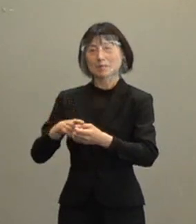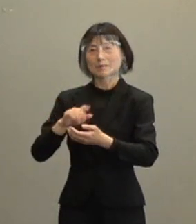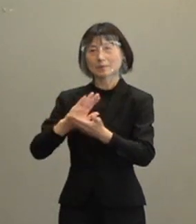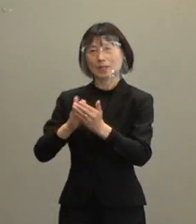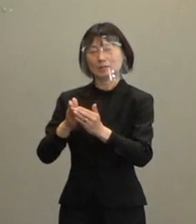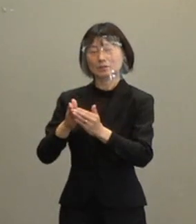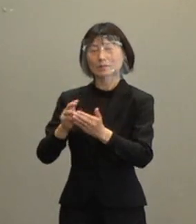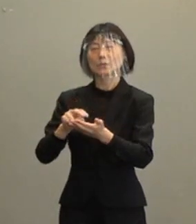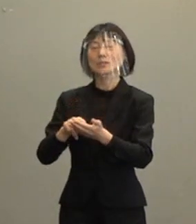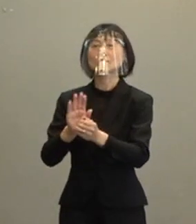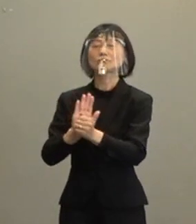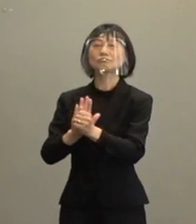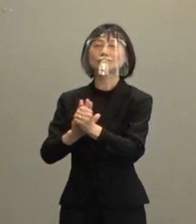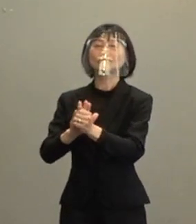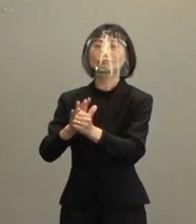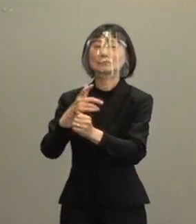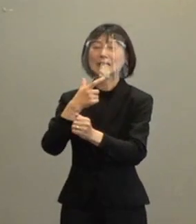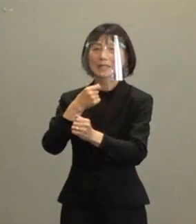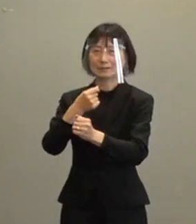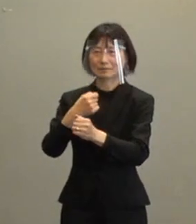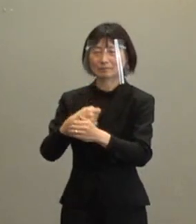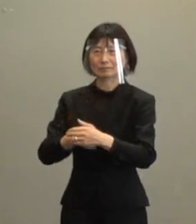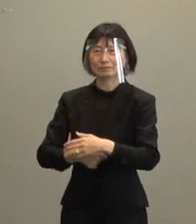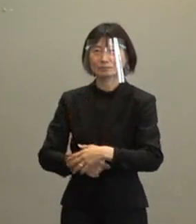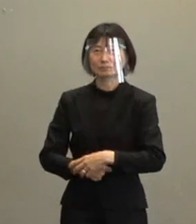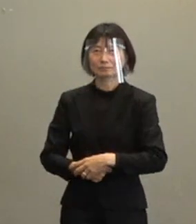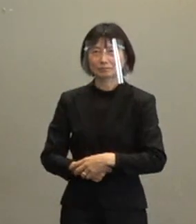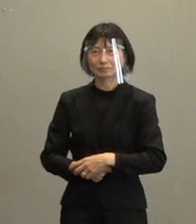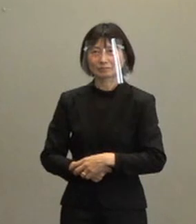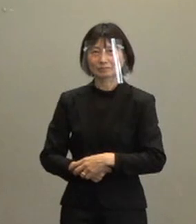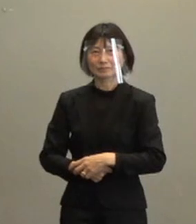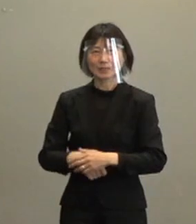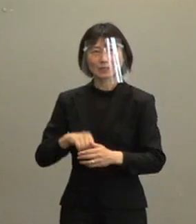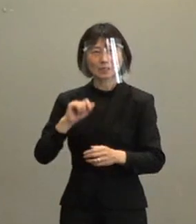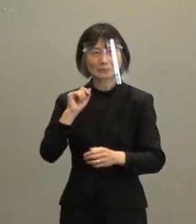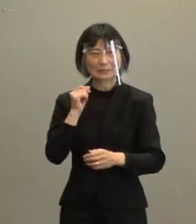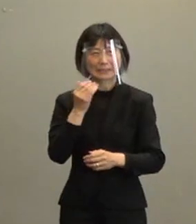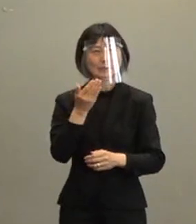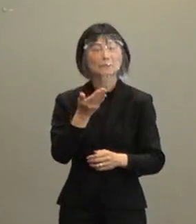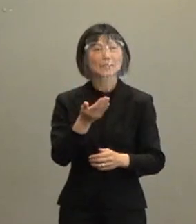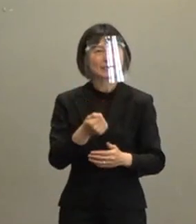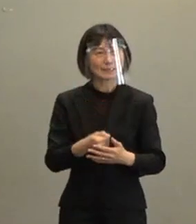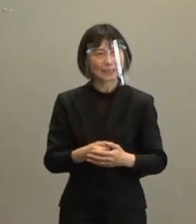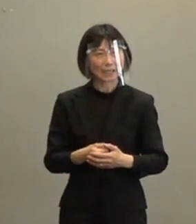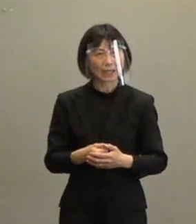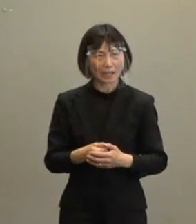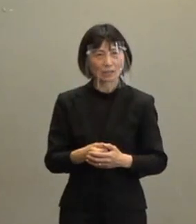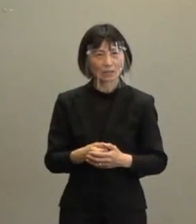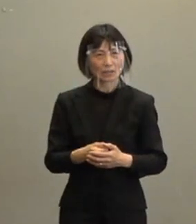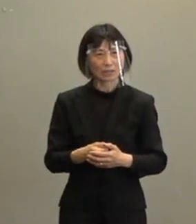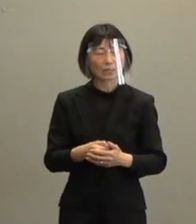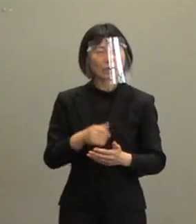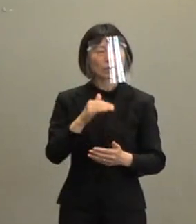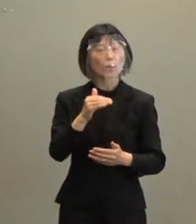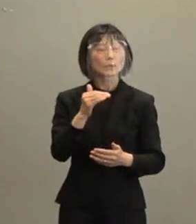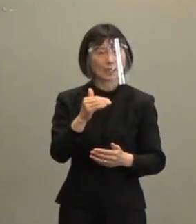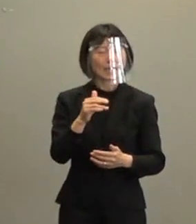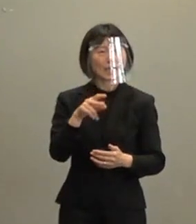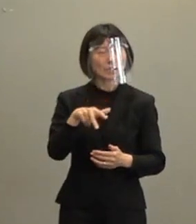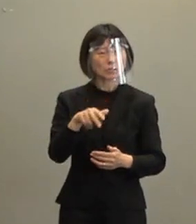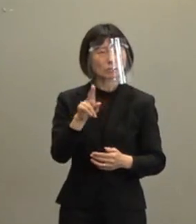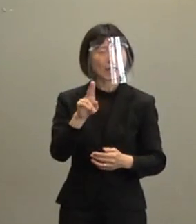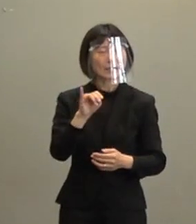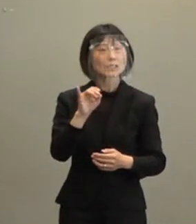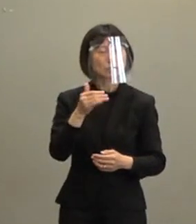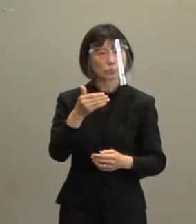後押しをしていきたいというふうに思います。 難しい質問になってしまうんですけれども、ゴールデンスパイクの何がすごいか、そ